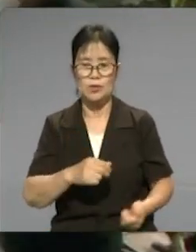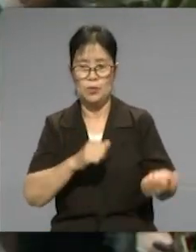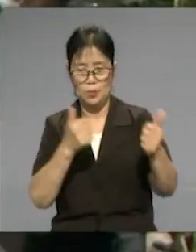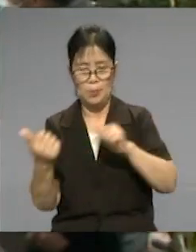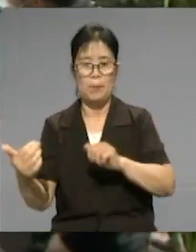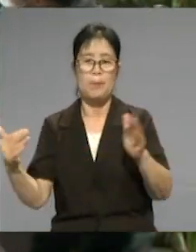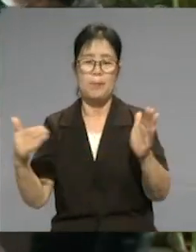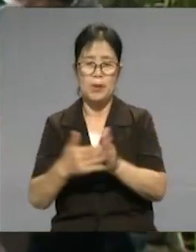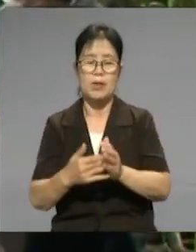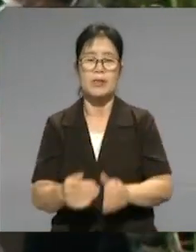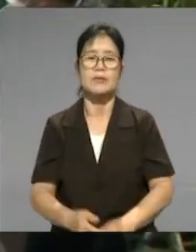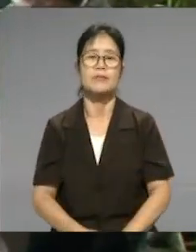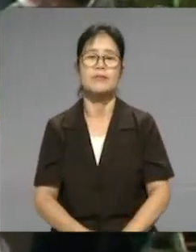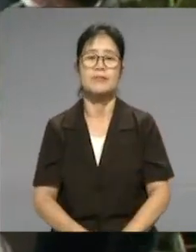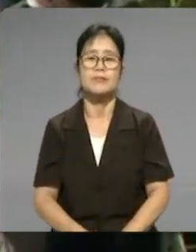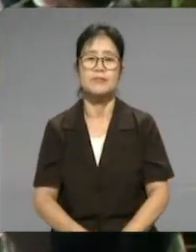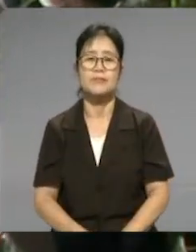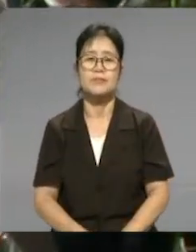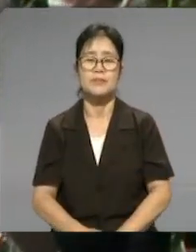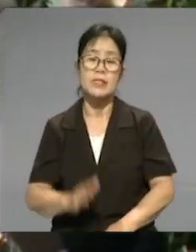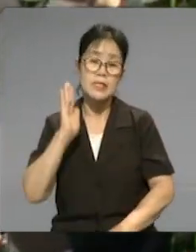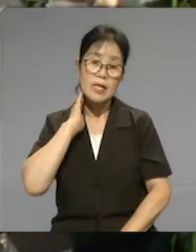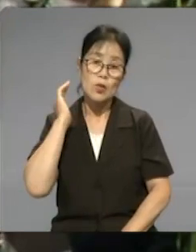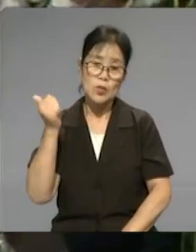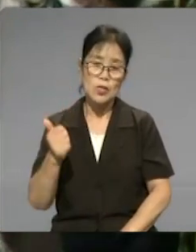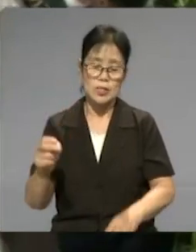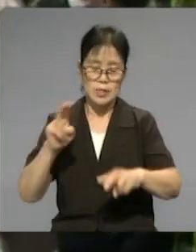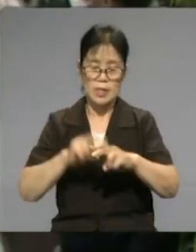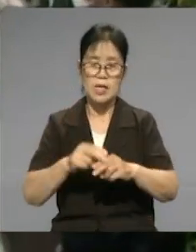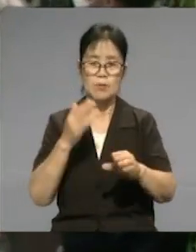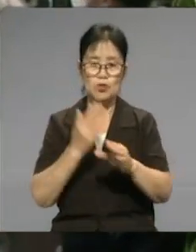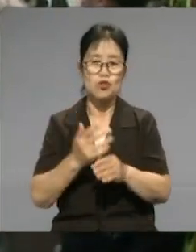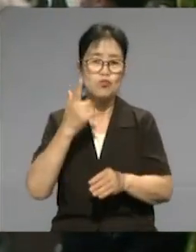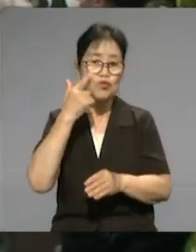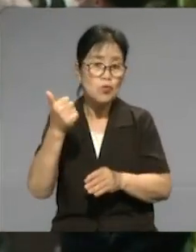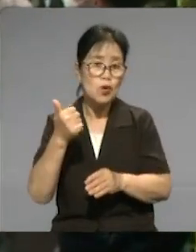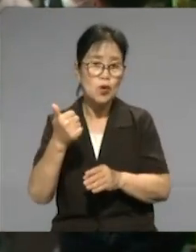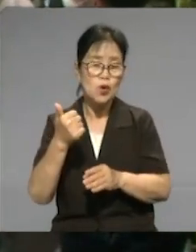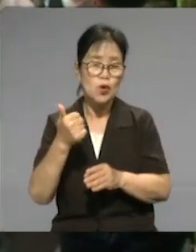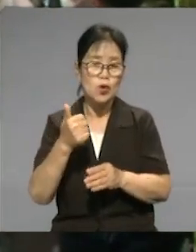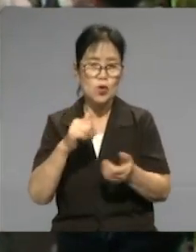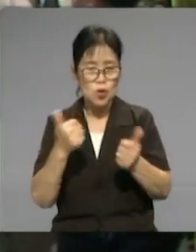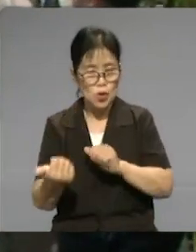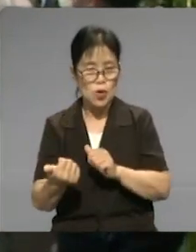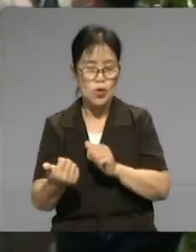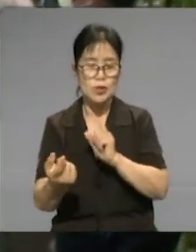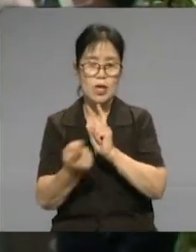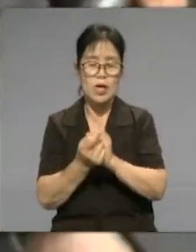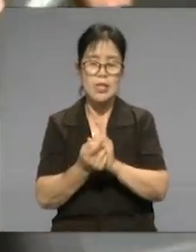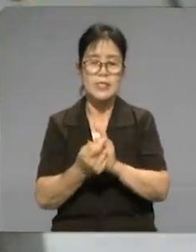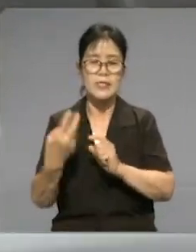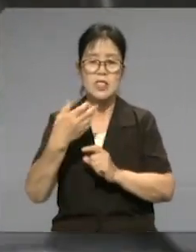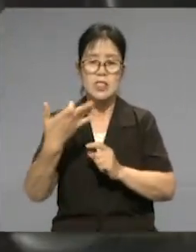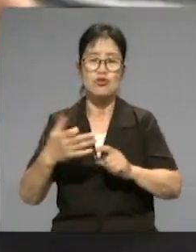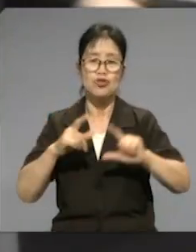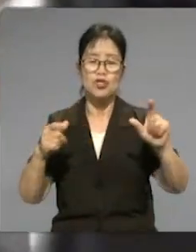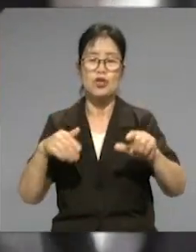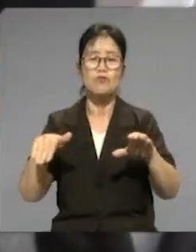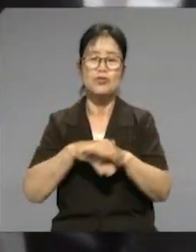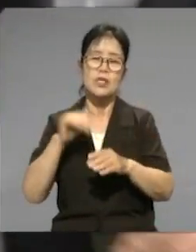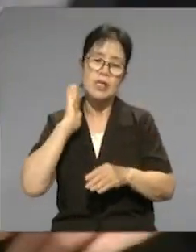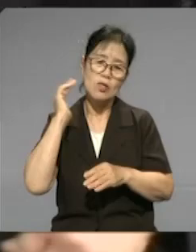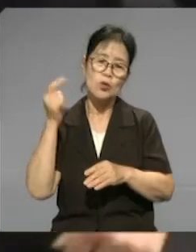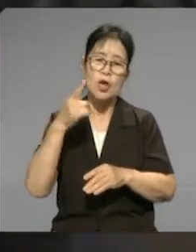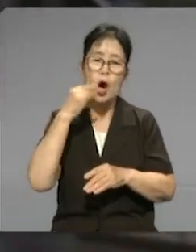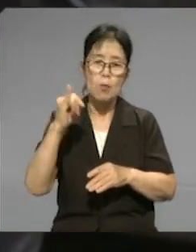별세했습니다. 현직 대통령이 재임 중 부모상을 당한 건 2019년 당시 문재인 대통령의 모친상